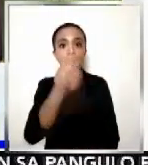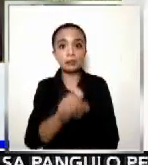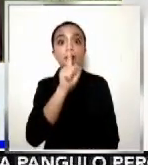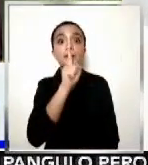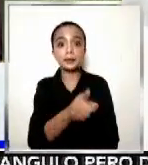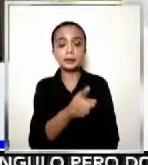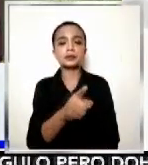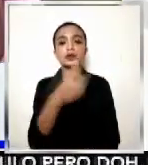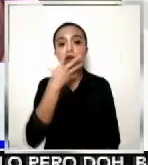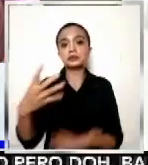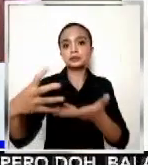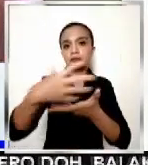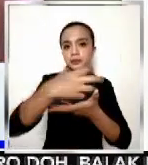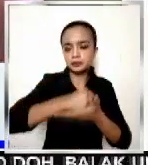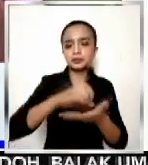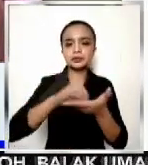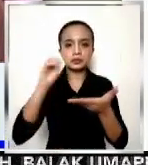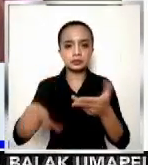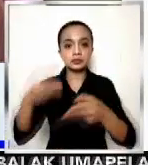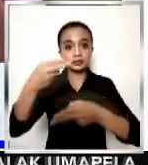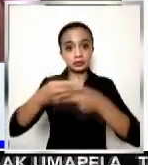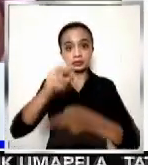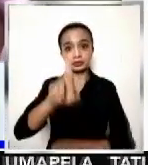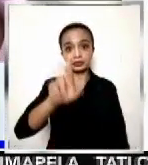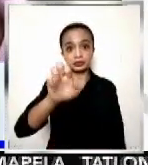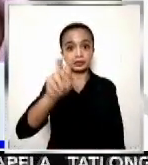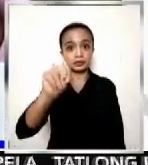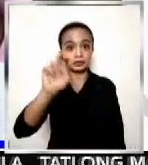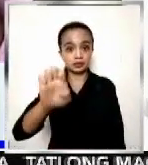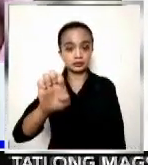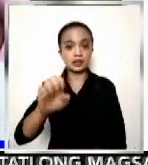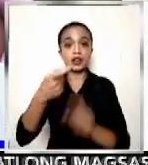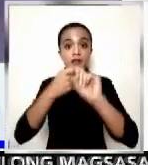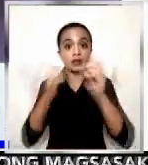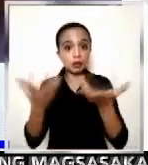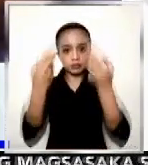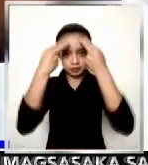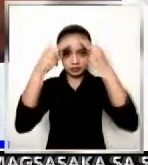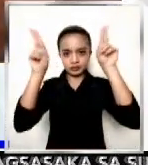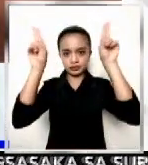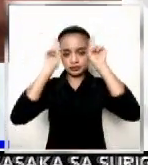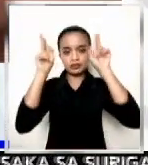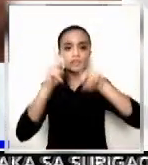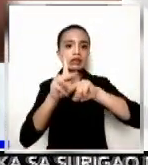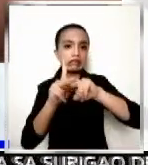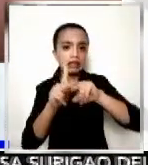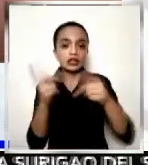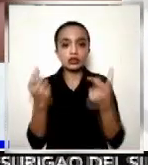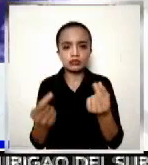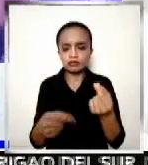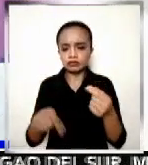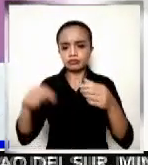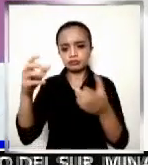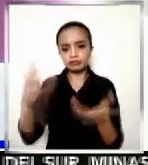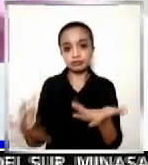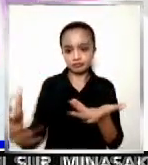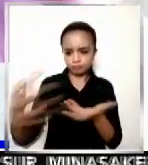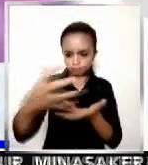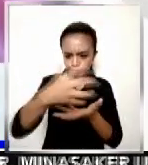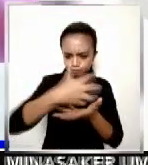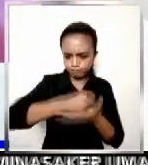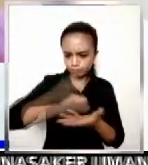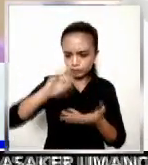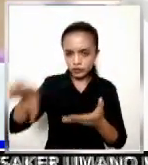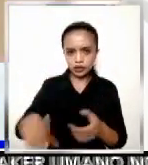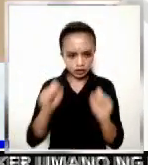collector na si Rene Corpus ng Urdaneta City, Pangasinan. Habang naghahakot ng basura noong June 5, 2021, nagulat daw siya nang